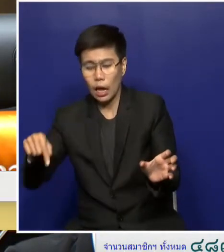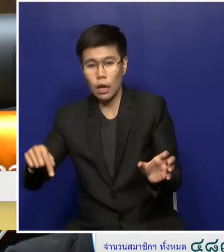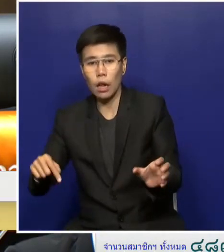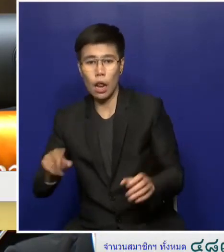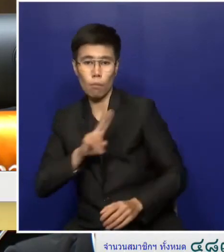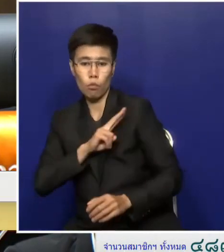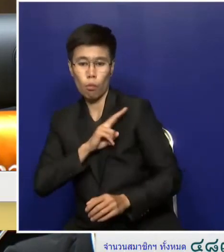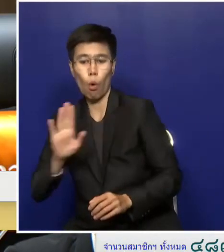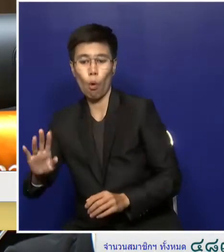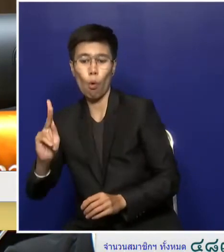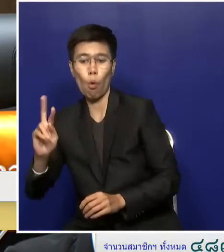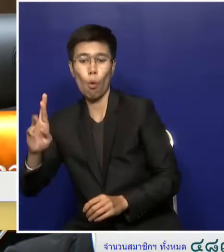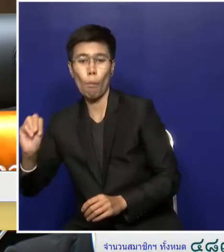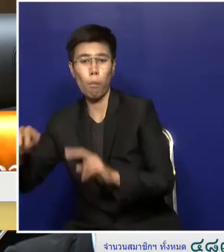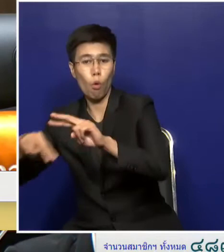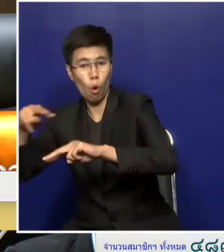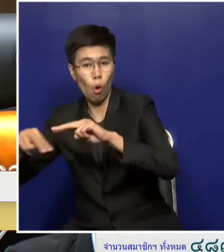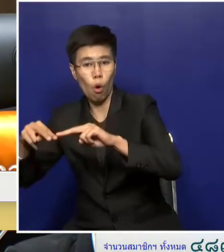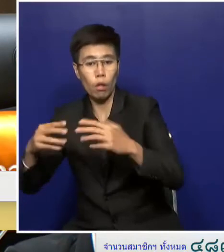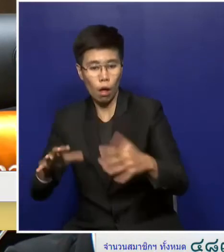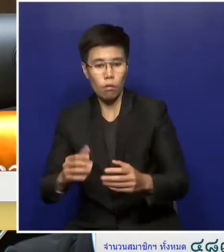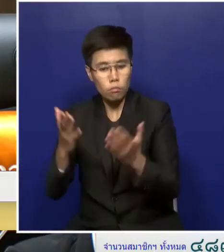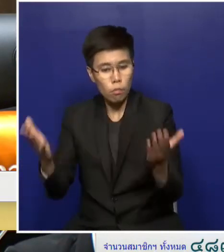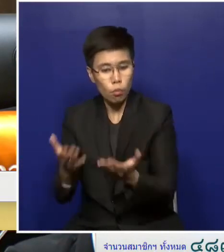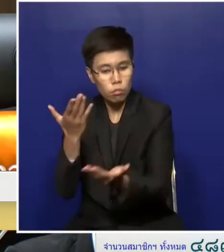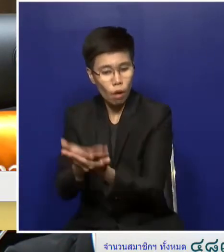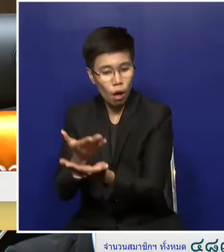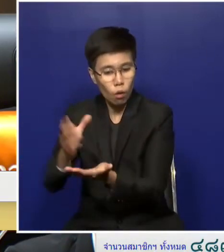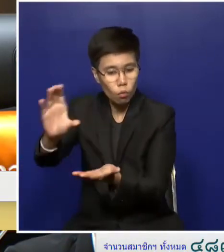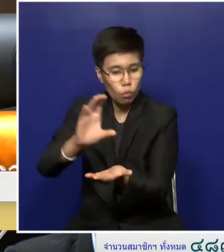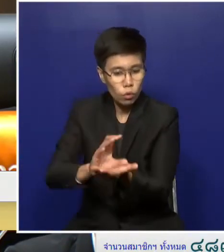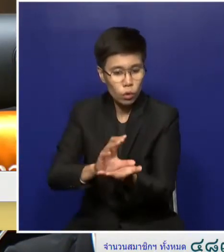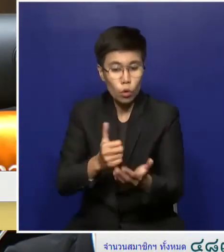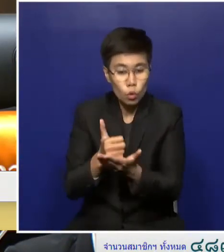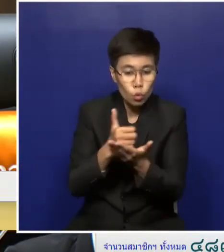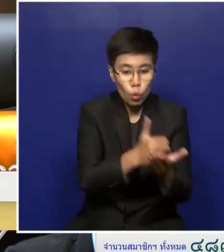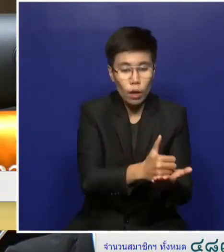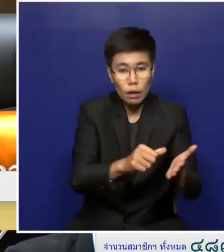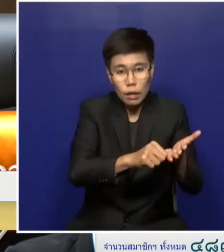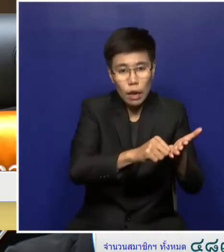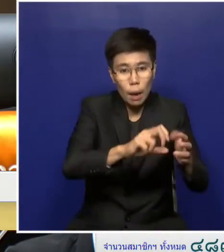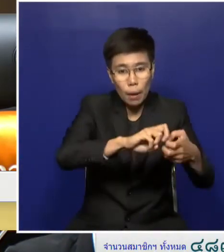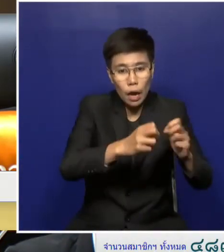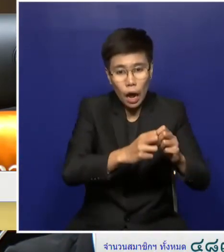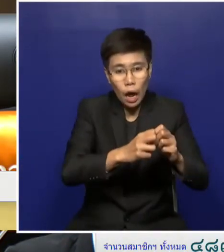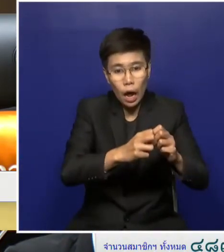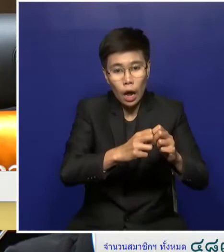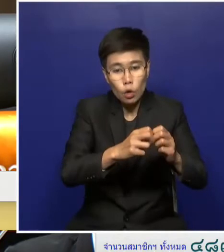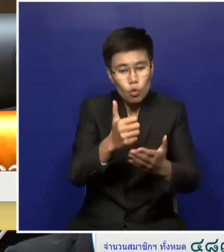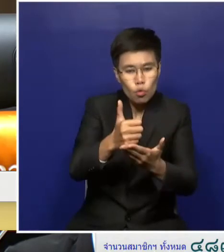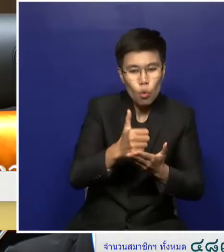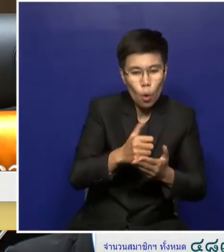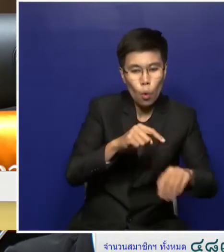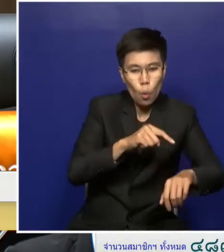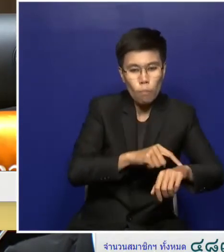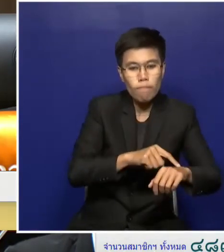แล้วก็สนับสนุนงบประมาณเครื่องไม้เครื่องมือที่จะดำเนินการแก้ไขปัญหาให้ทันต่อพี่น้องประชาชน